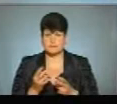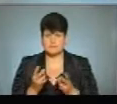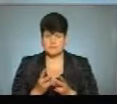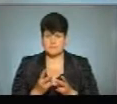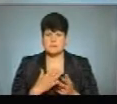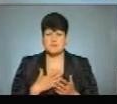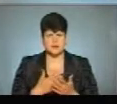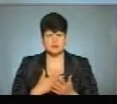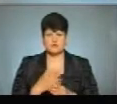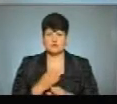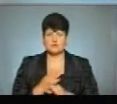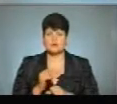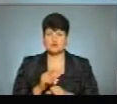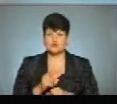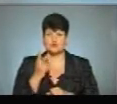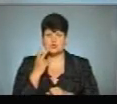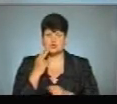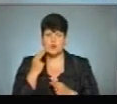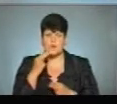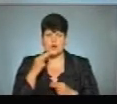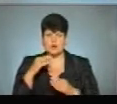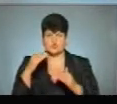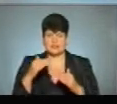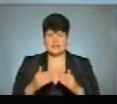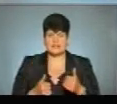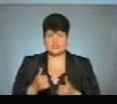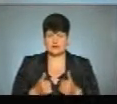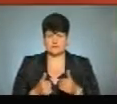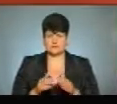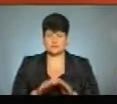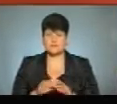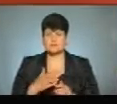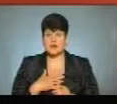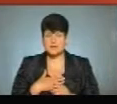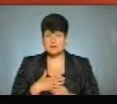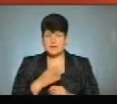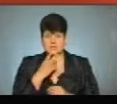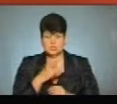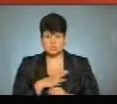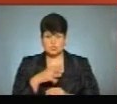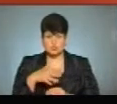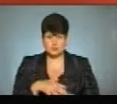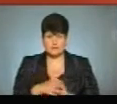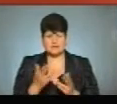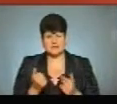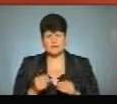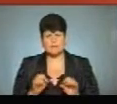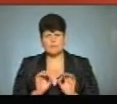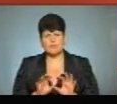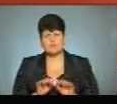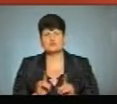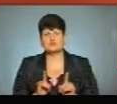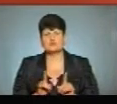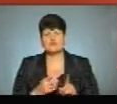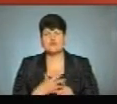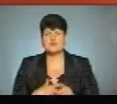і ми доволі активно працюємо для того, щоб постійно покращувати наші рейтингові позиції. Так, щоб нашим глядачам було більш зрозуміло, давай пояснимо, а